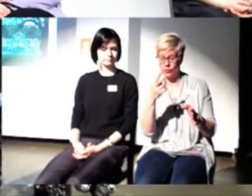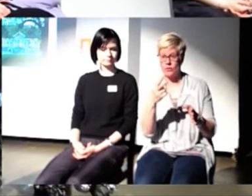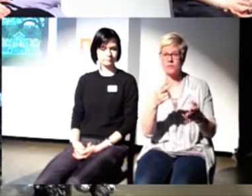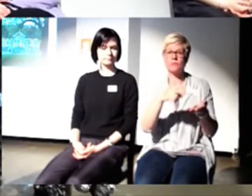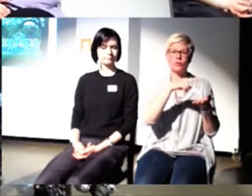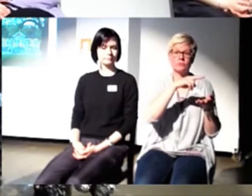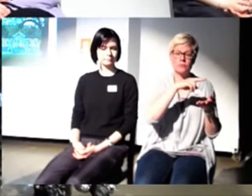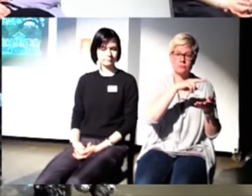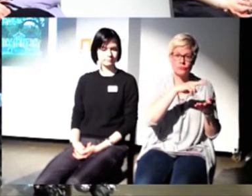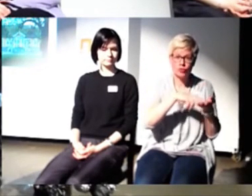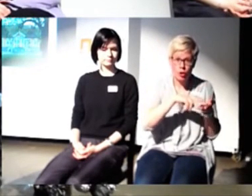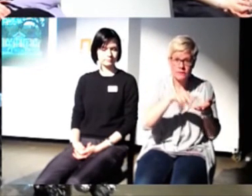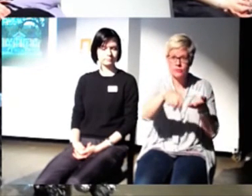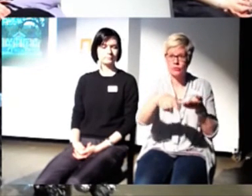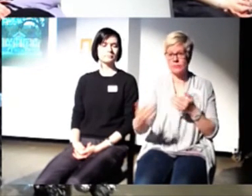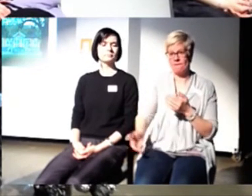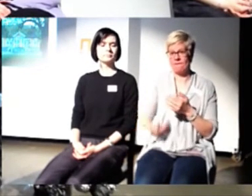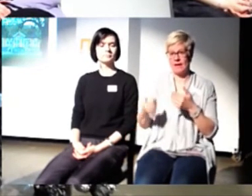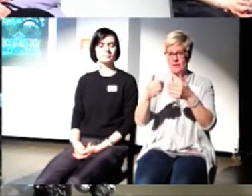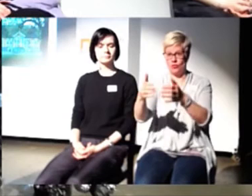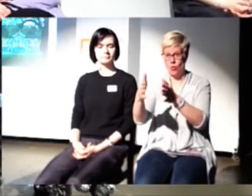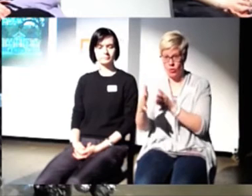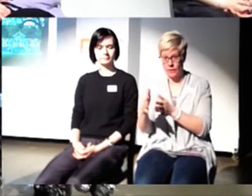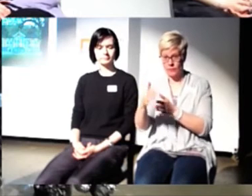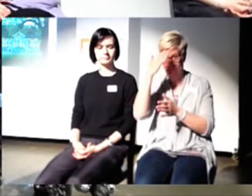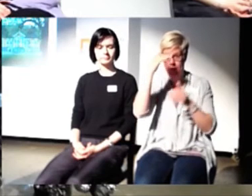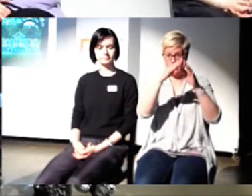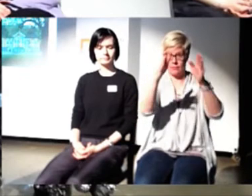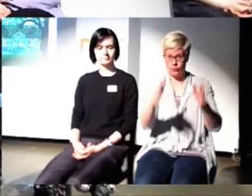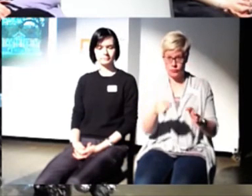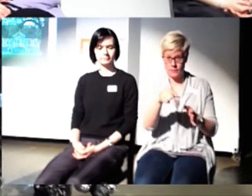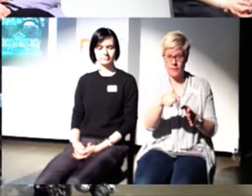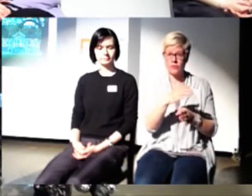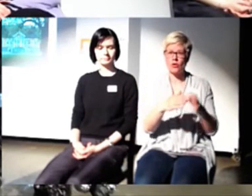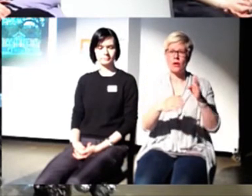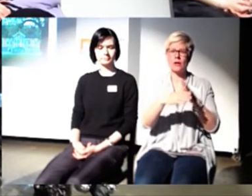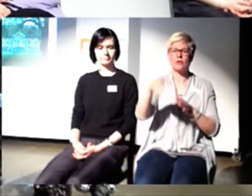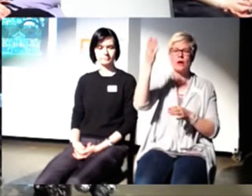toimistot ja vierashuoneet. Ja se on rakennettu